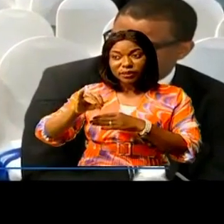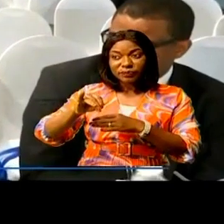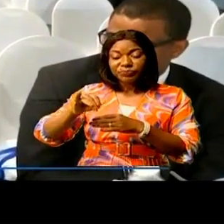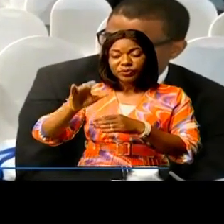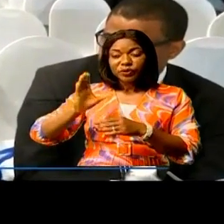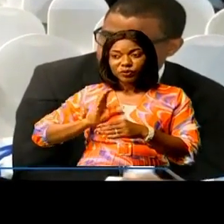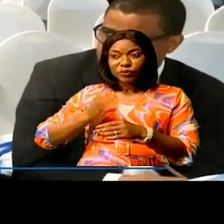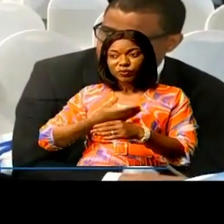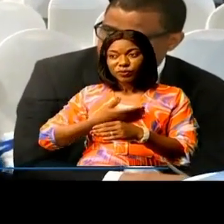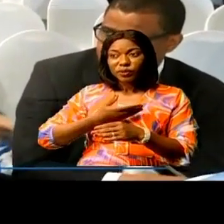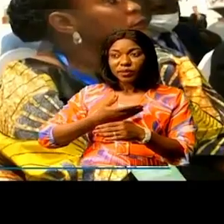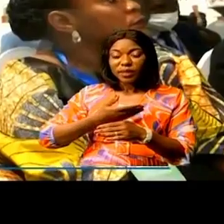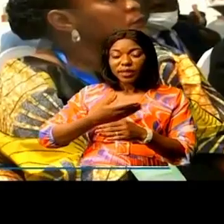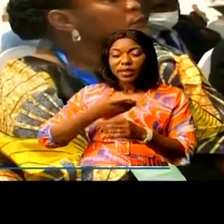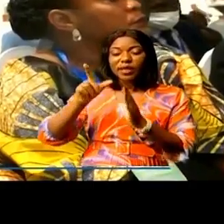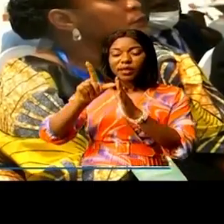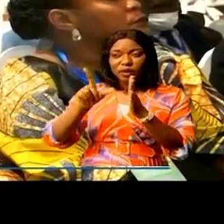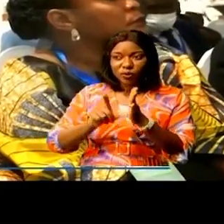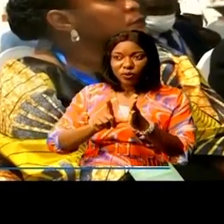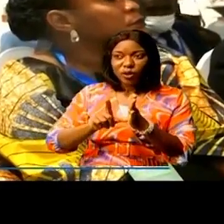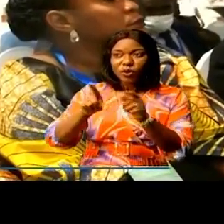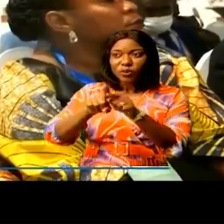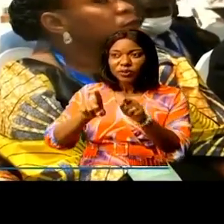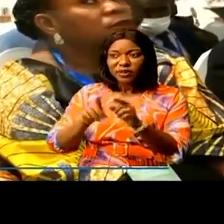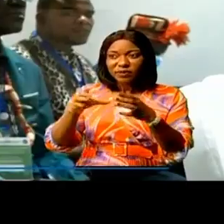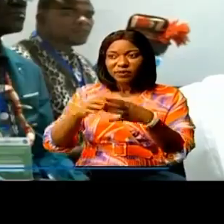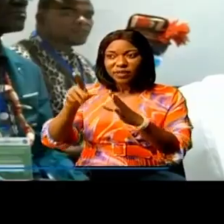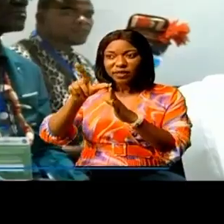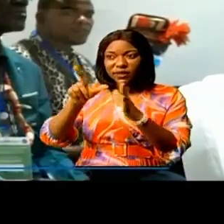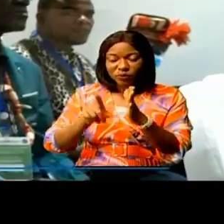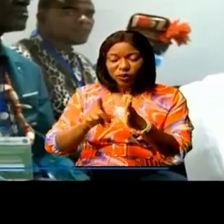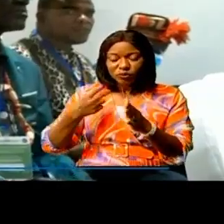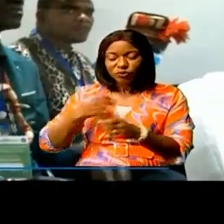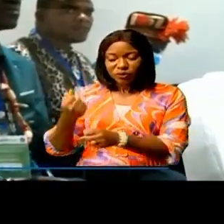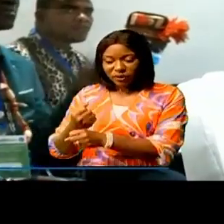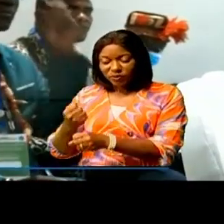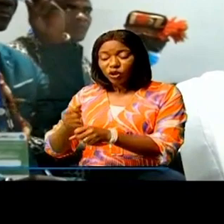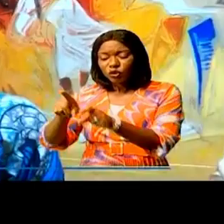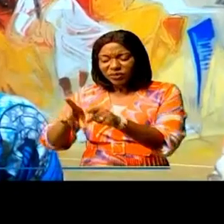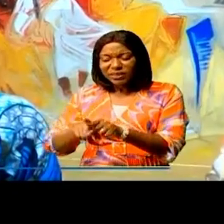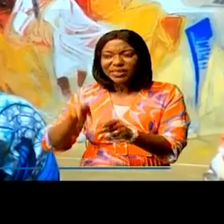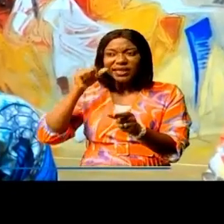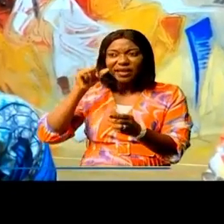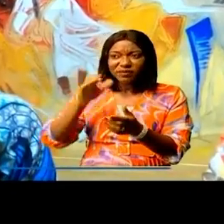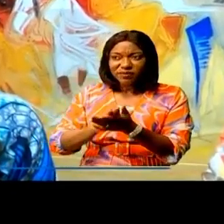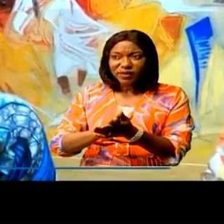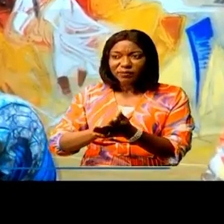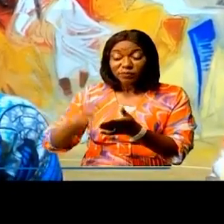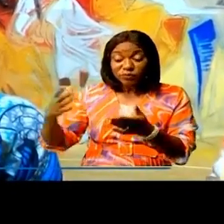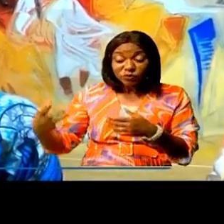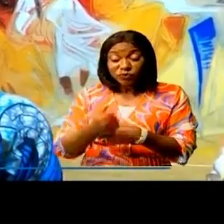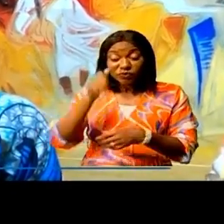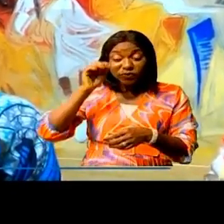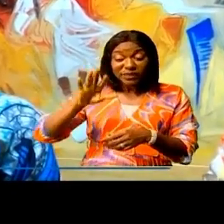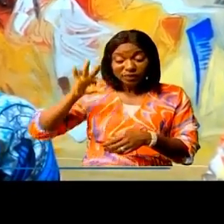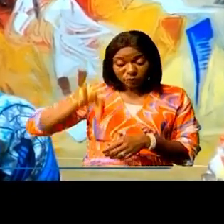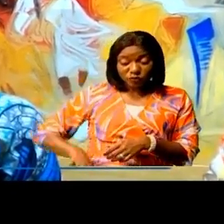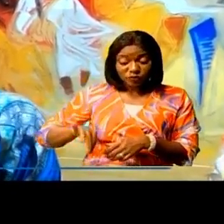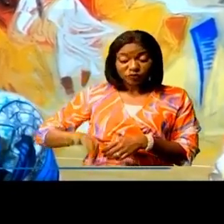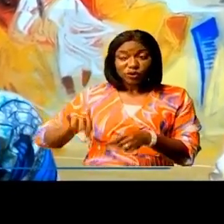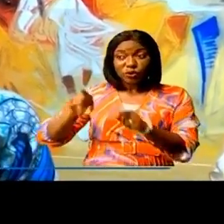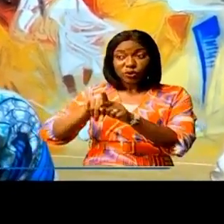notre déposition et avec la loi où nous sommes en train de chiter, que la femme trouve ses intérêts en ce qui